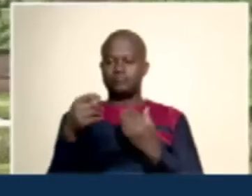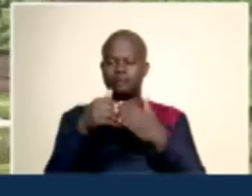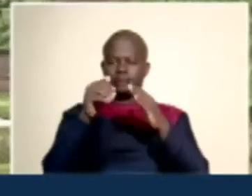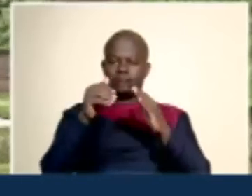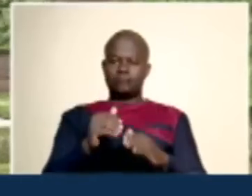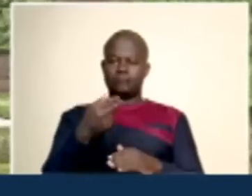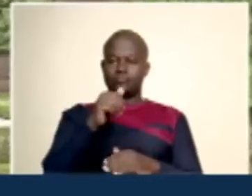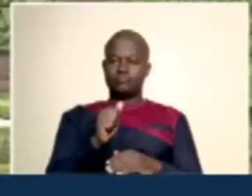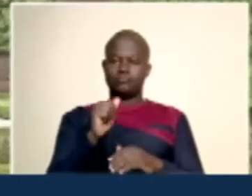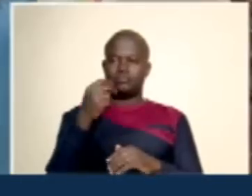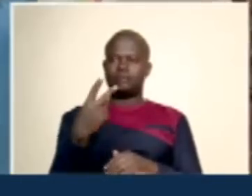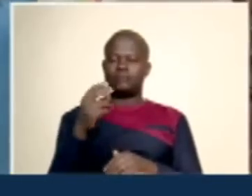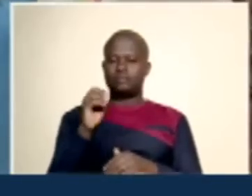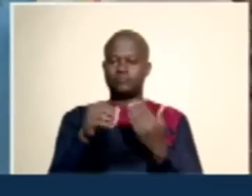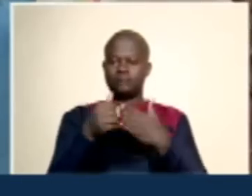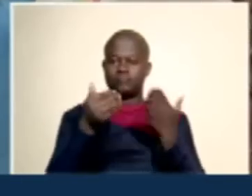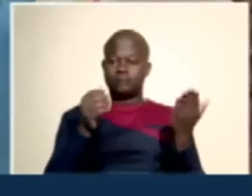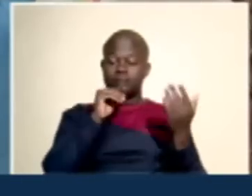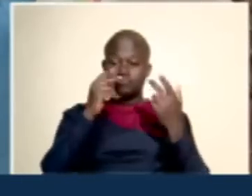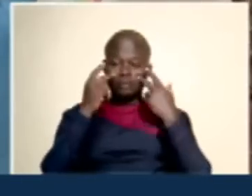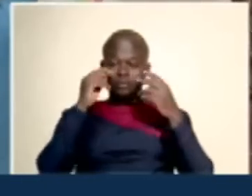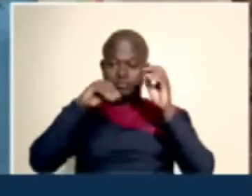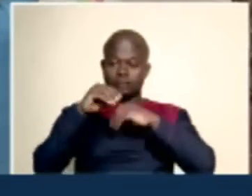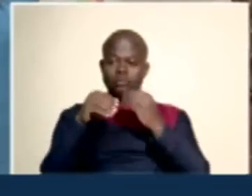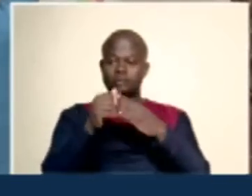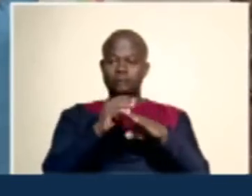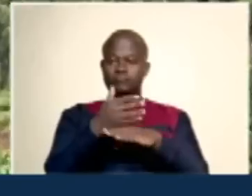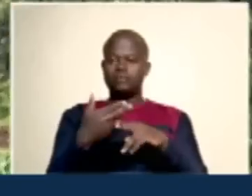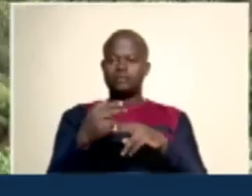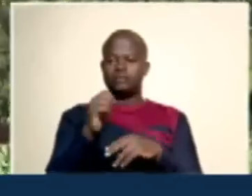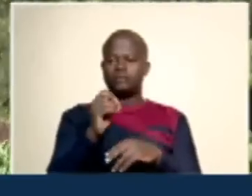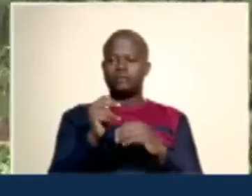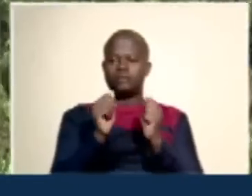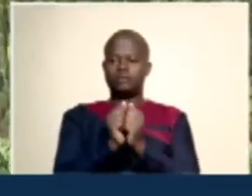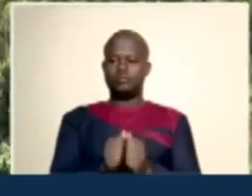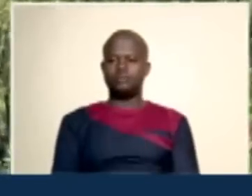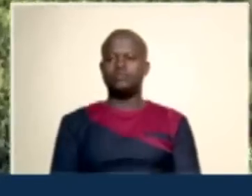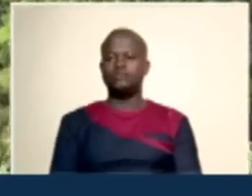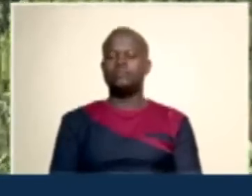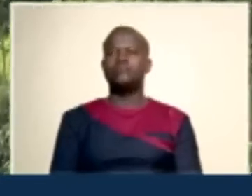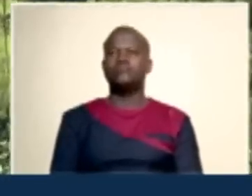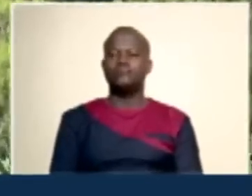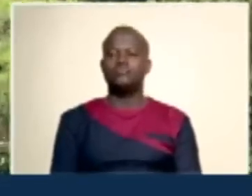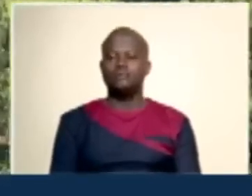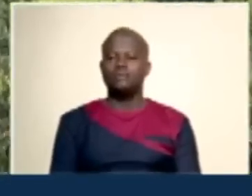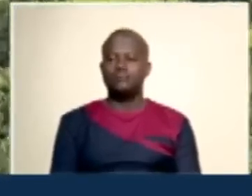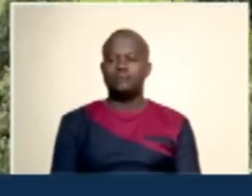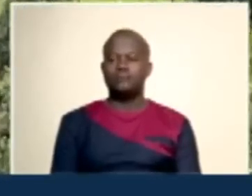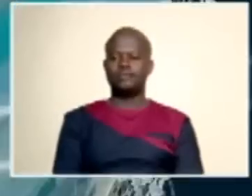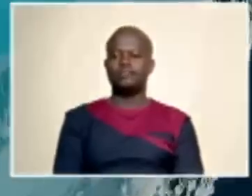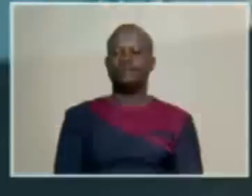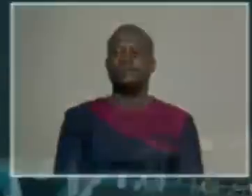bahinga kuri hegitari 20 ibi bitarabonerwa isoko ngo ni toni 10 Jean Pierre Ndagijimana mu karere ka